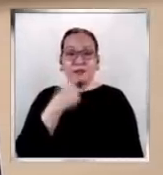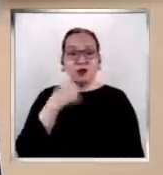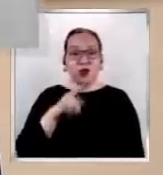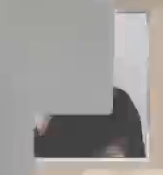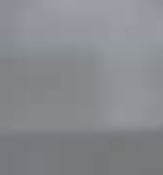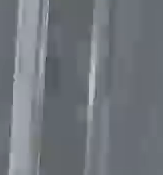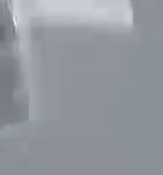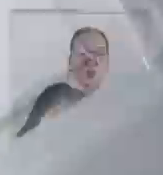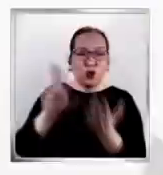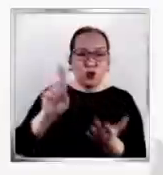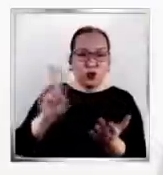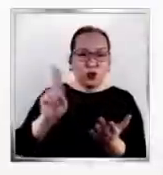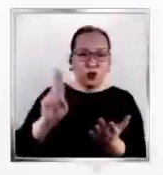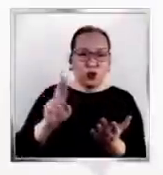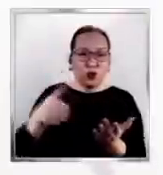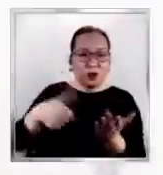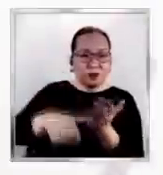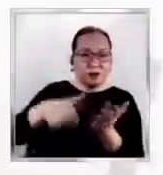Consulta.